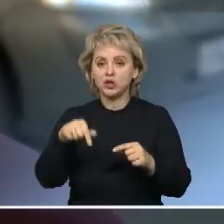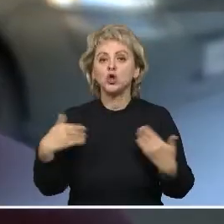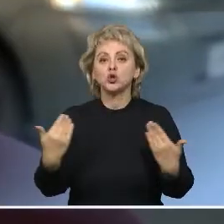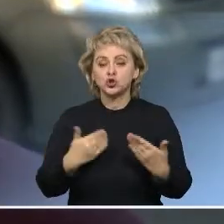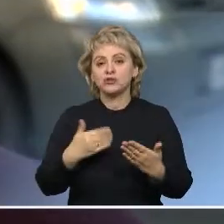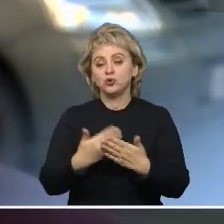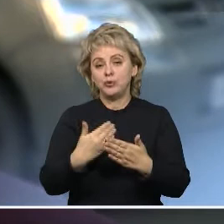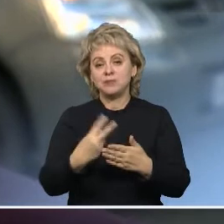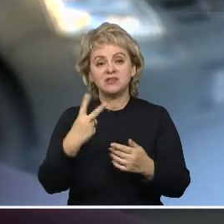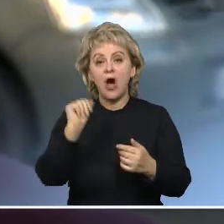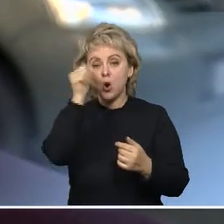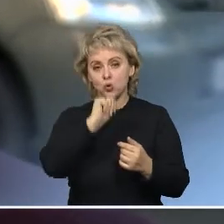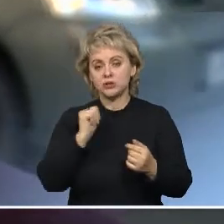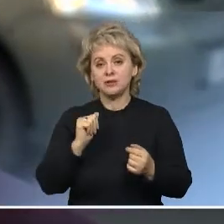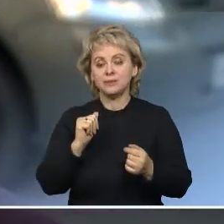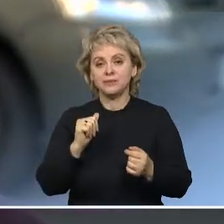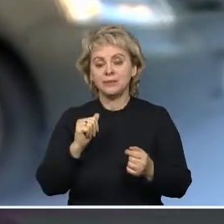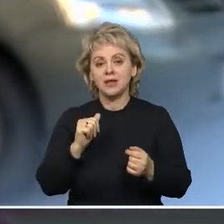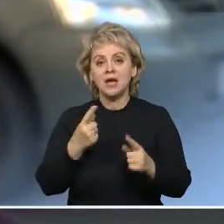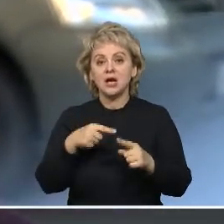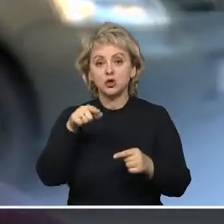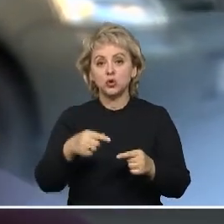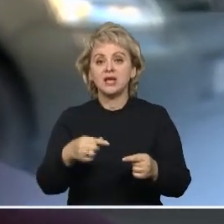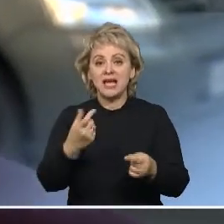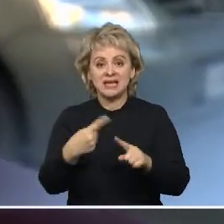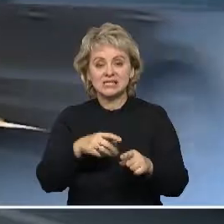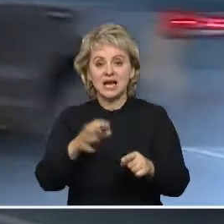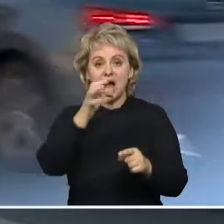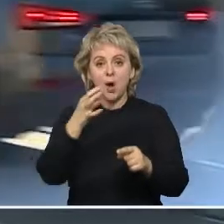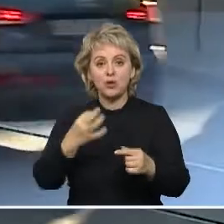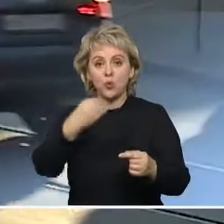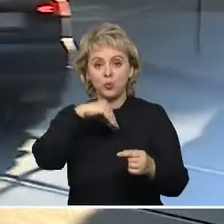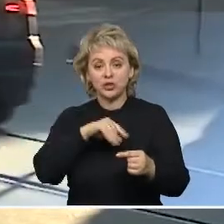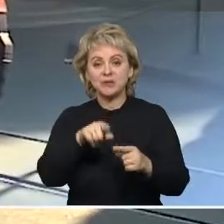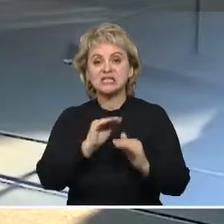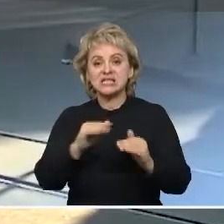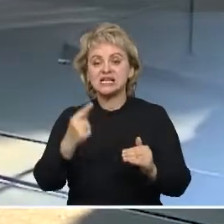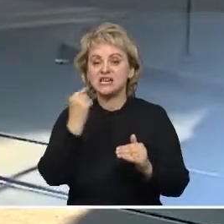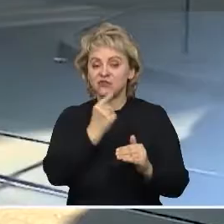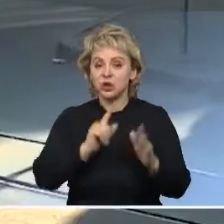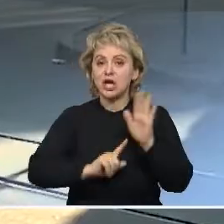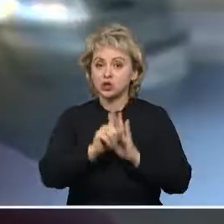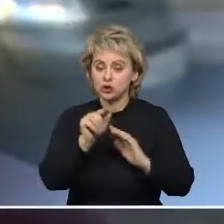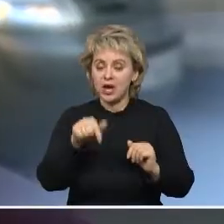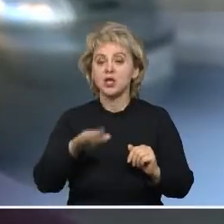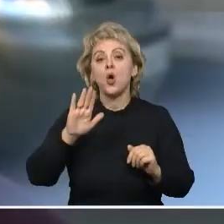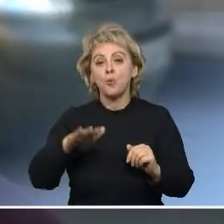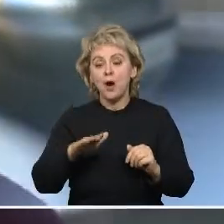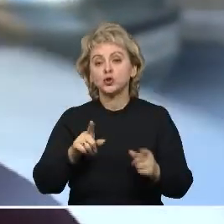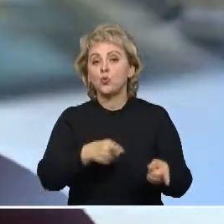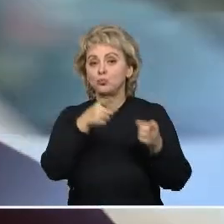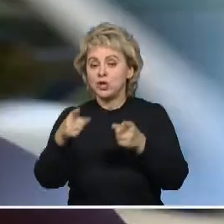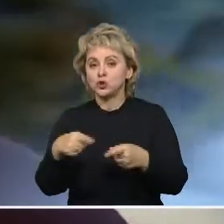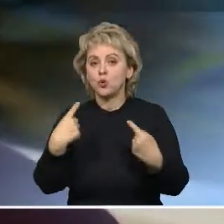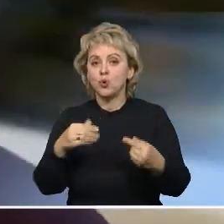живут, наверное, максимум 2 года, вот, употребляют эти капли, как показывают практики. Дети капают в нос, начинают, да, потом переключаются